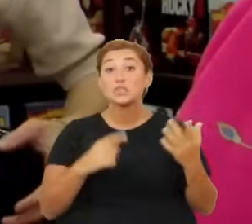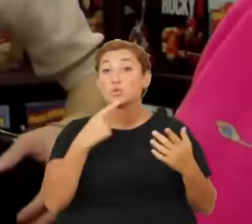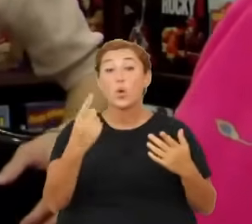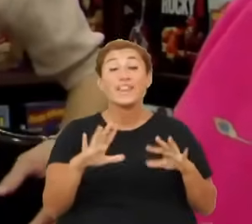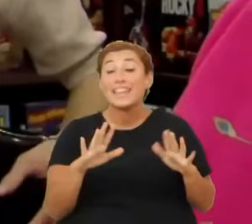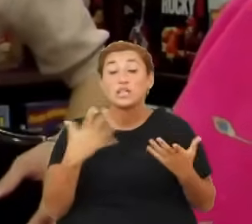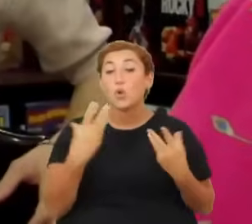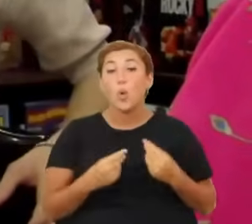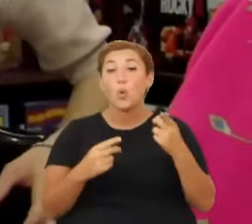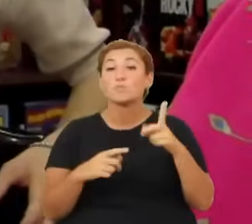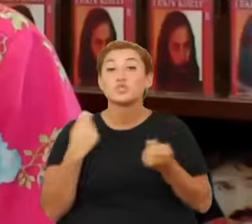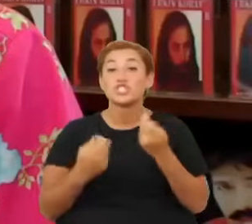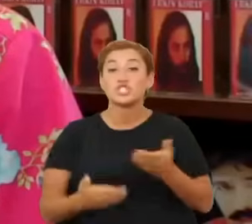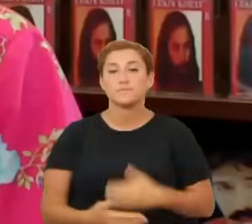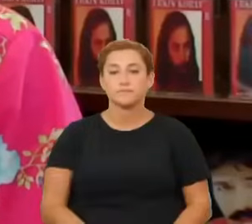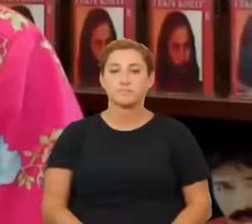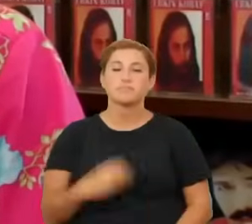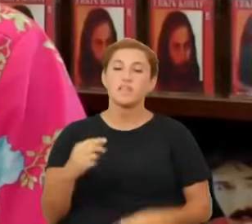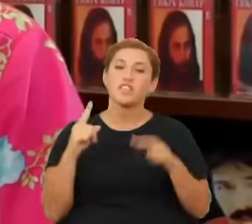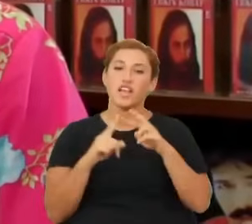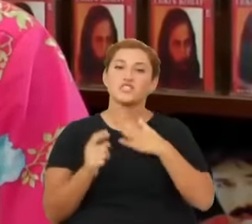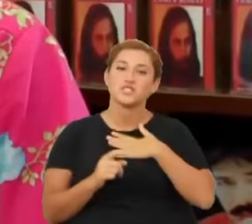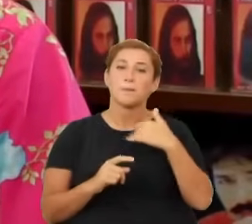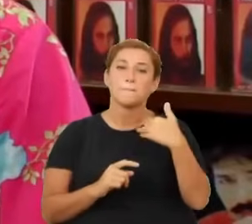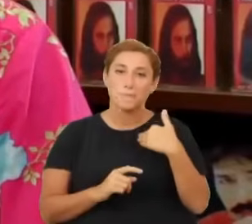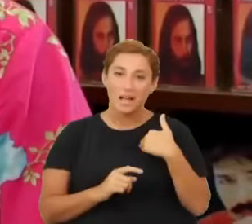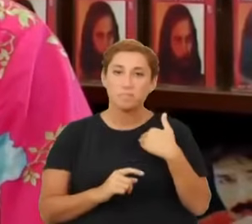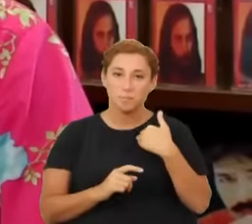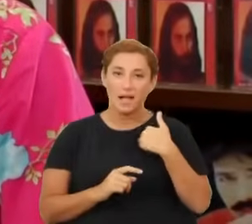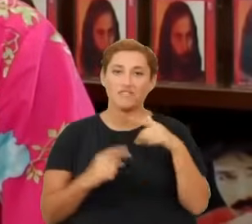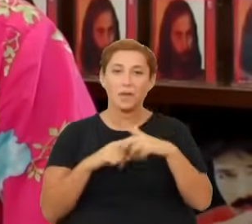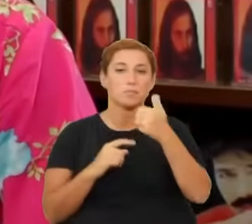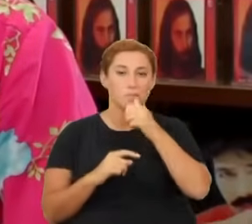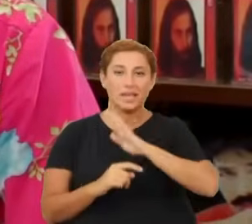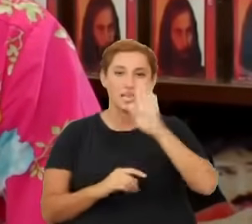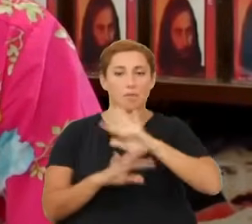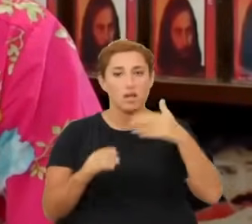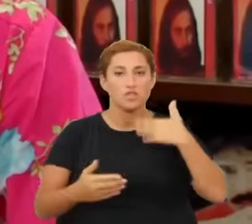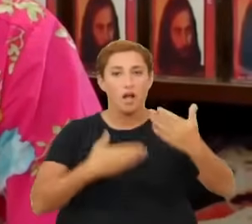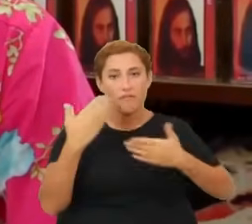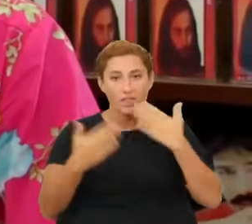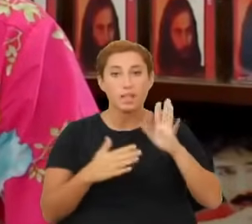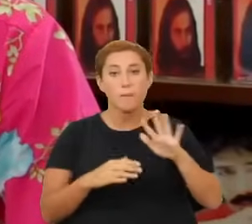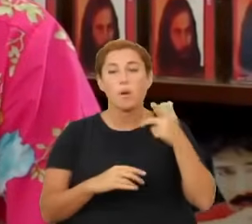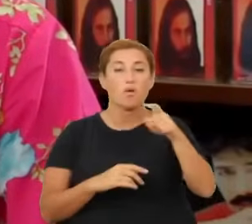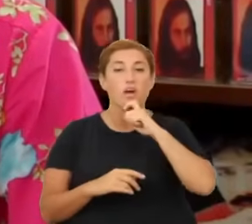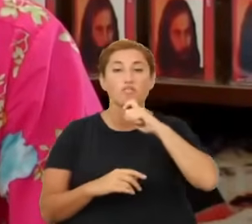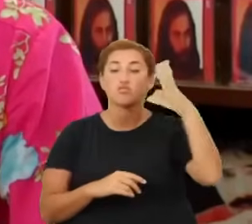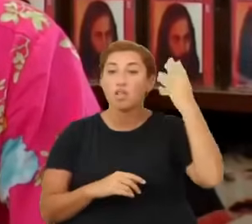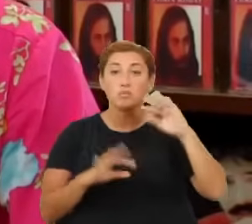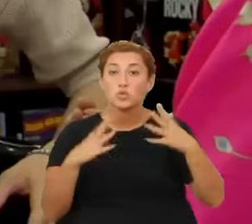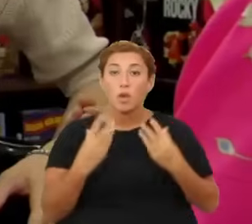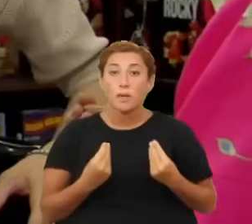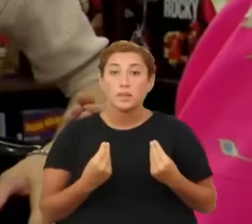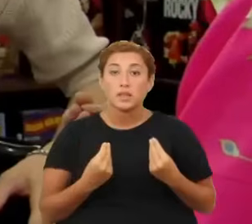Doğru söylüyor. Nasıl oldu bu iş? Ya Nazlı canım, bak ben Fehmi Baba'ya gittim, her şeyi anlattım ama belki o yanlış anlamış